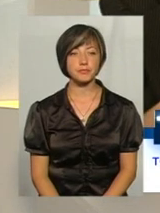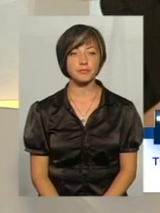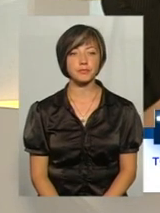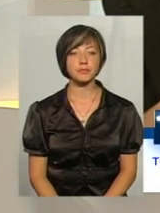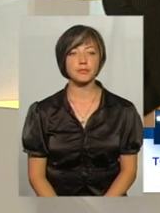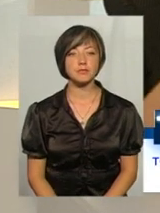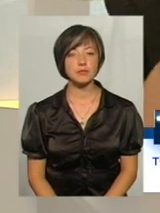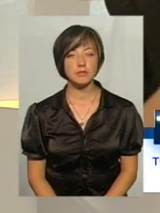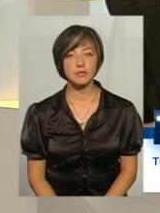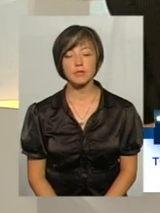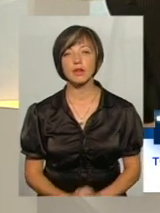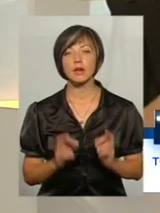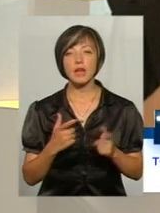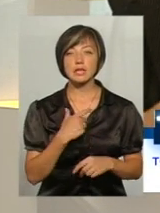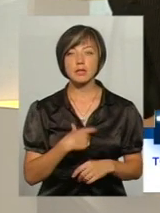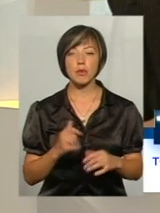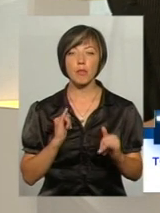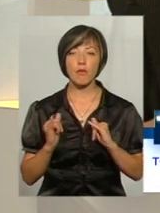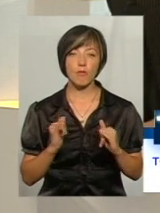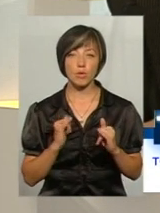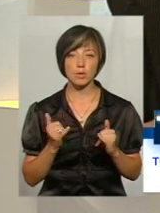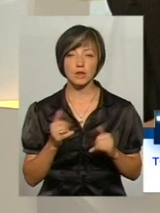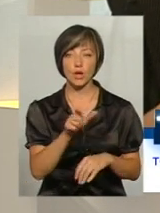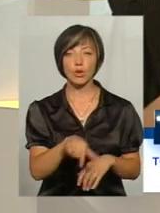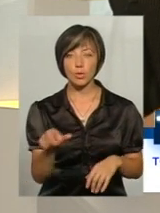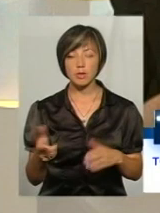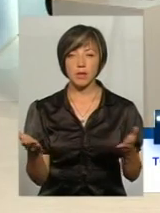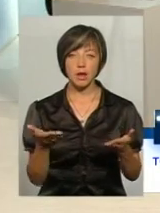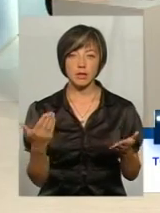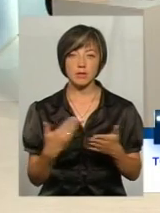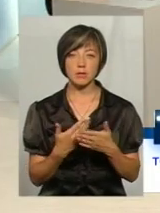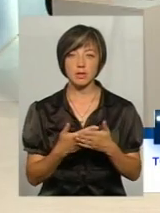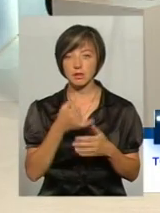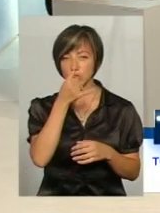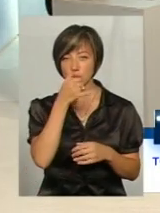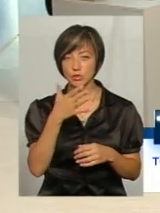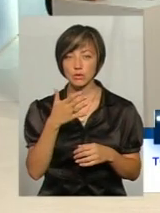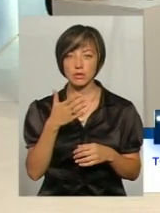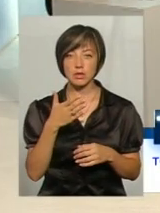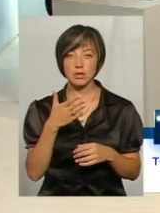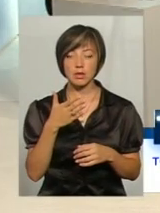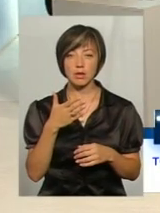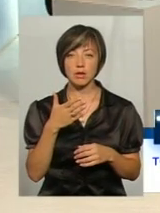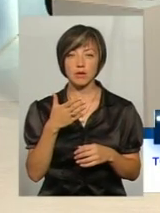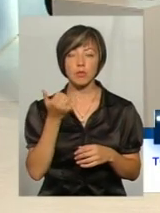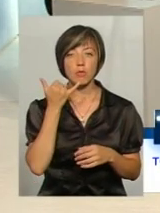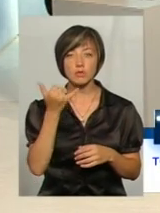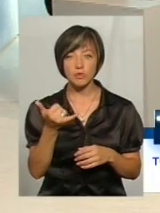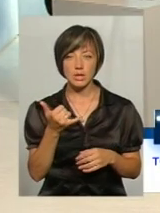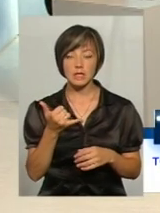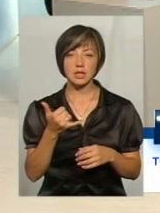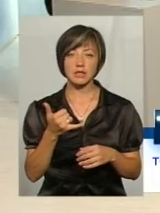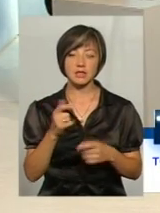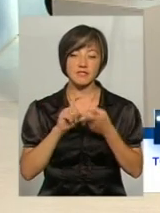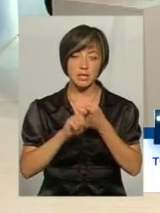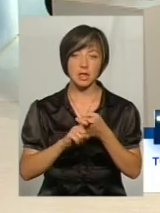як себе поводити людям, які, до прикладу, не можуть вийти на зв'язок з своїми рідними, близькими